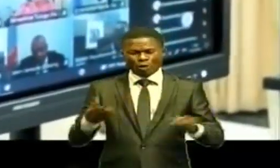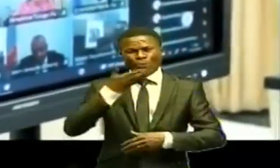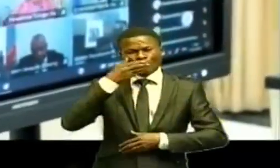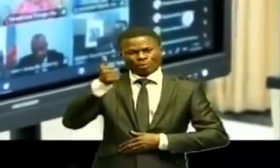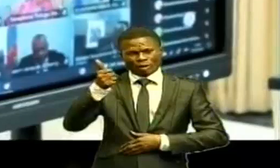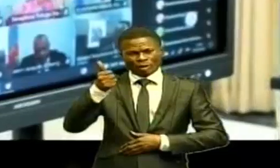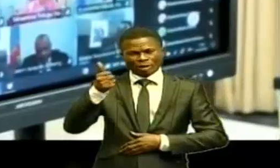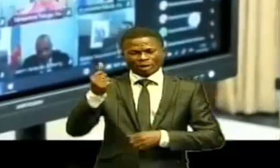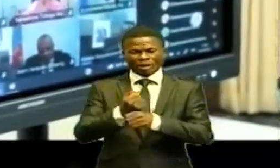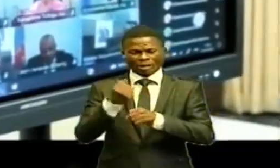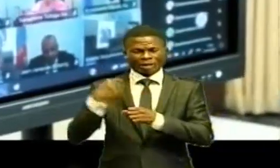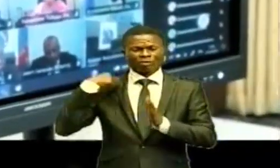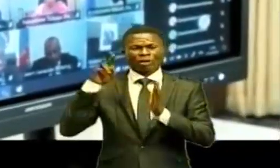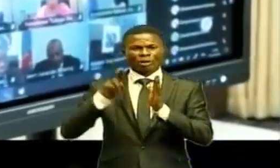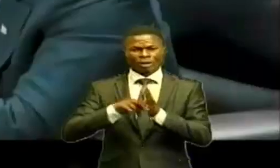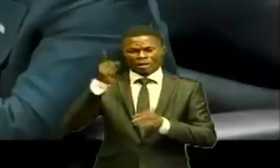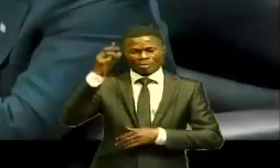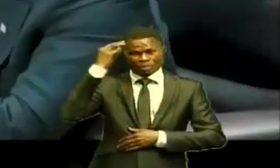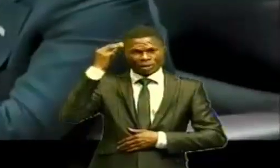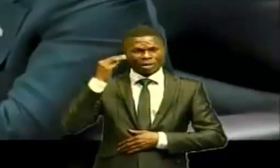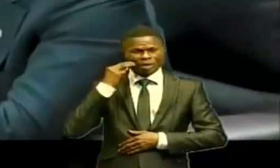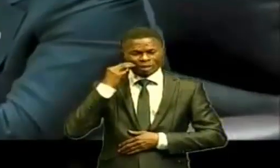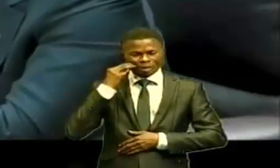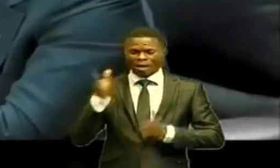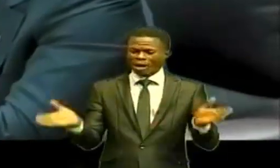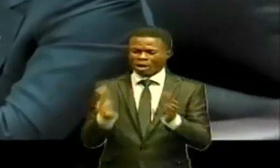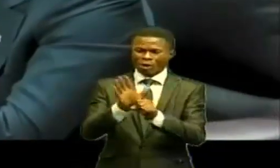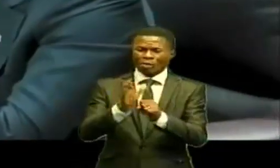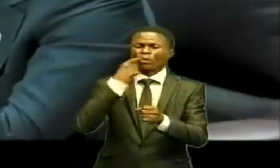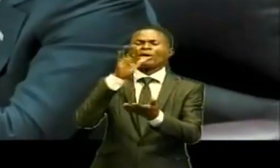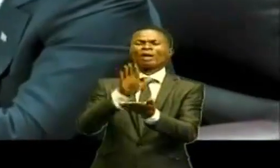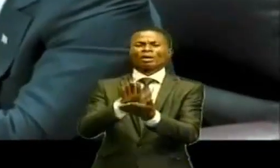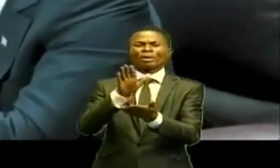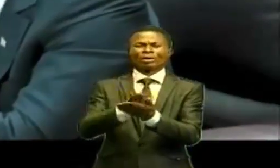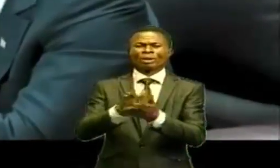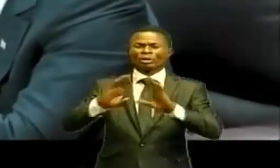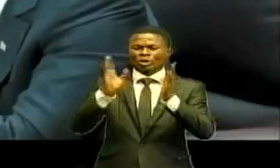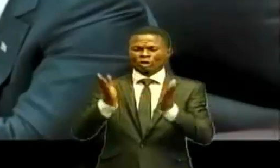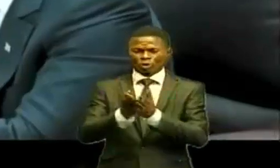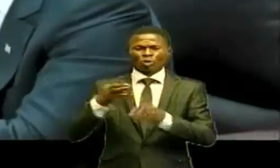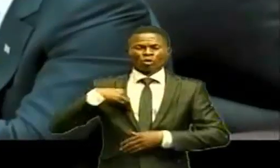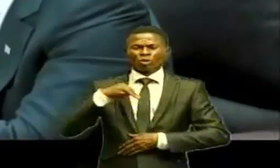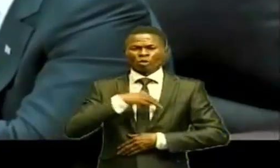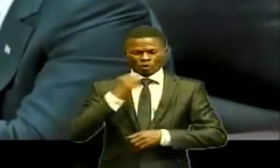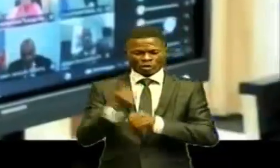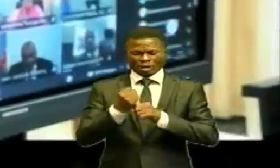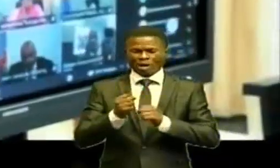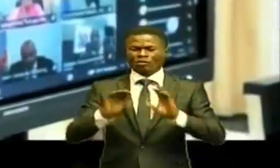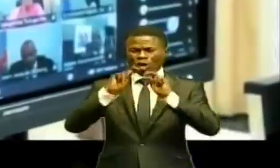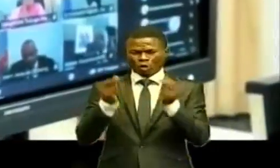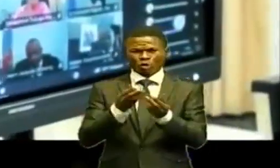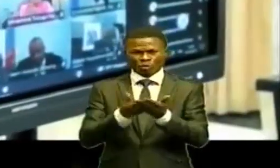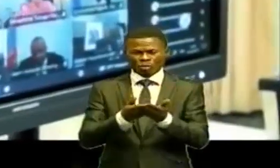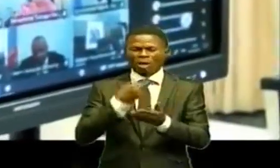positifs à l'actif du gouvernement, le Premier ministre a tenu à encourager et à féliciter toute son équipe pour cet effort commun. Il